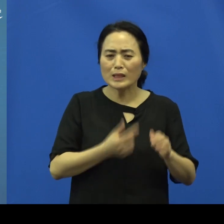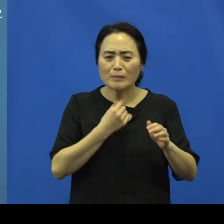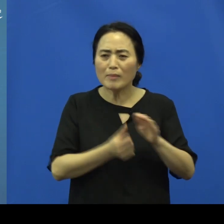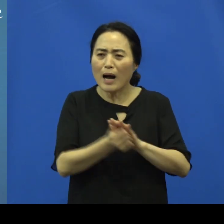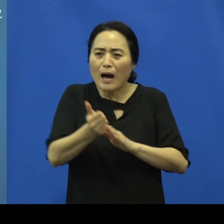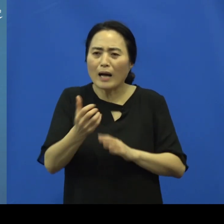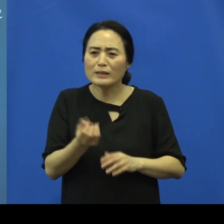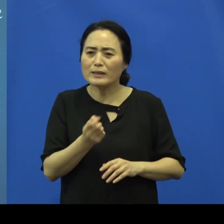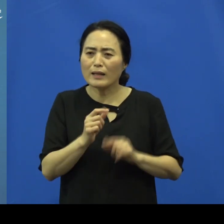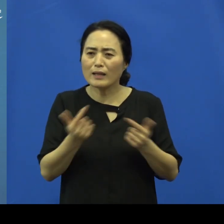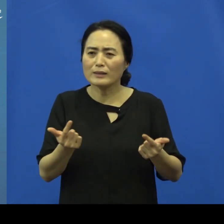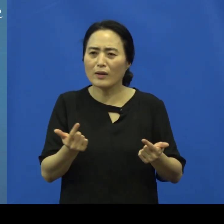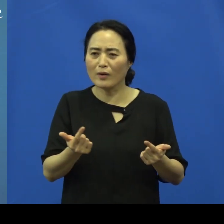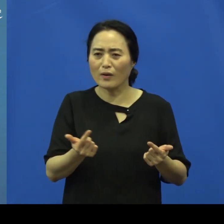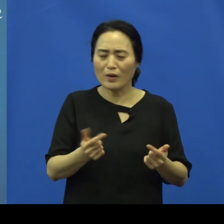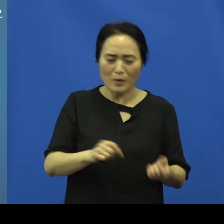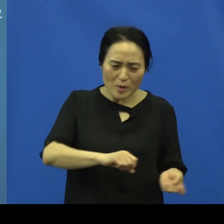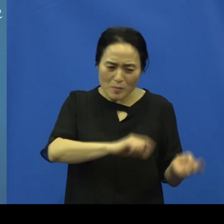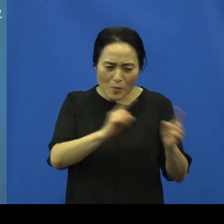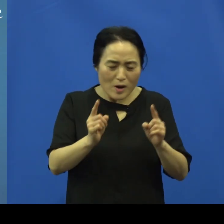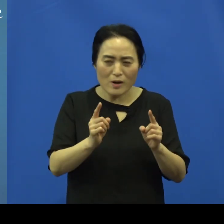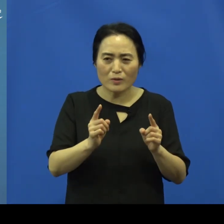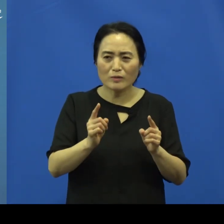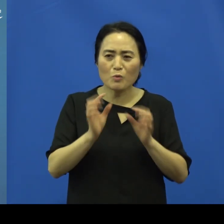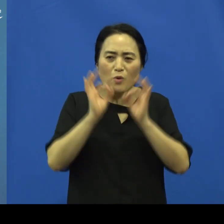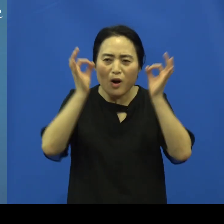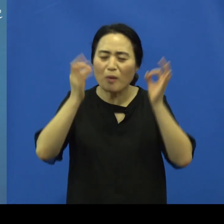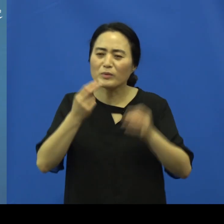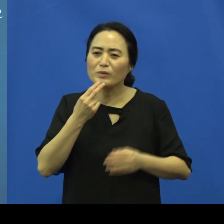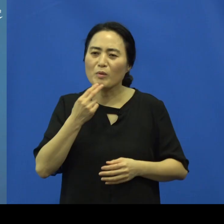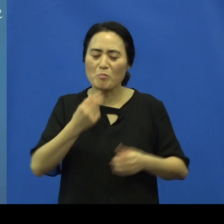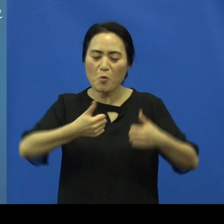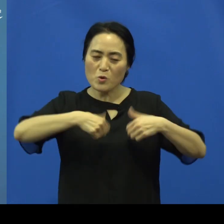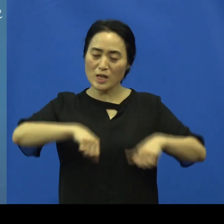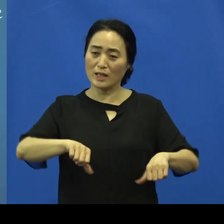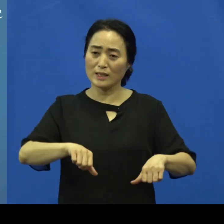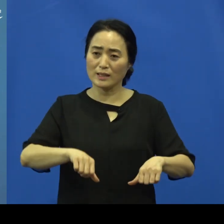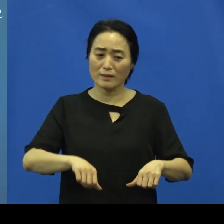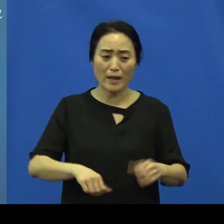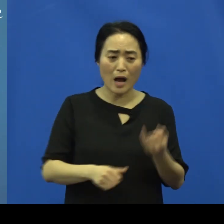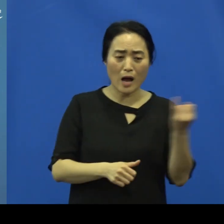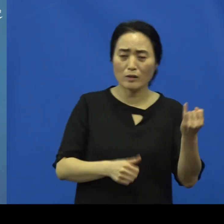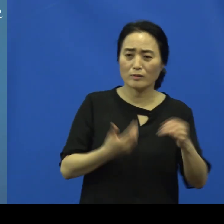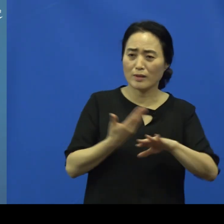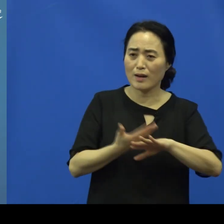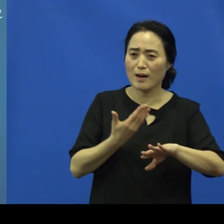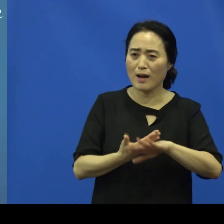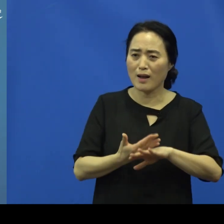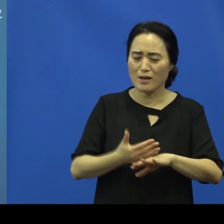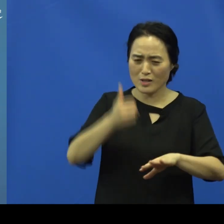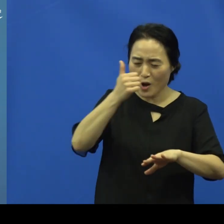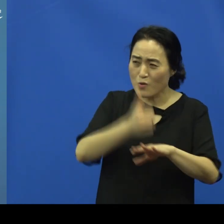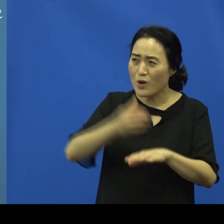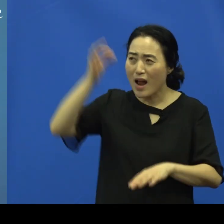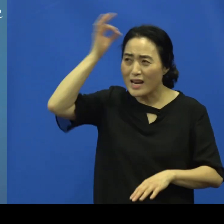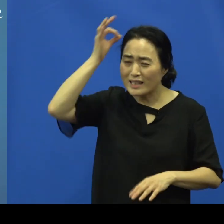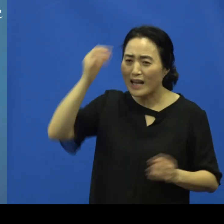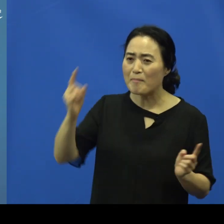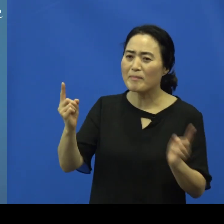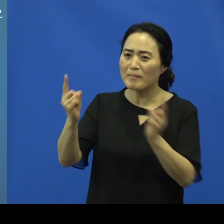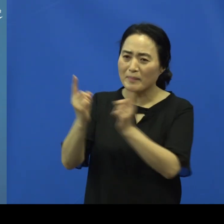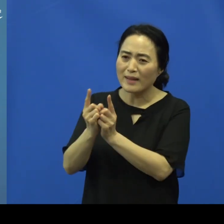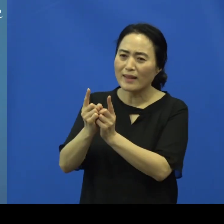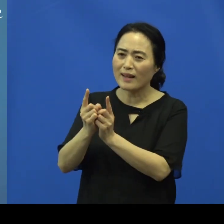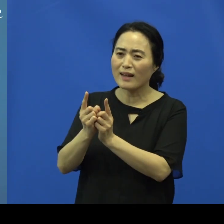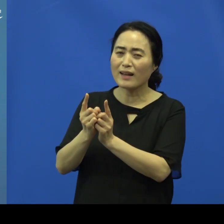그런데 아이의 엄마는 포기하지 못합니다. 결국 엘리사를 만납니다. 이 여인의